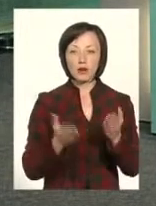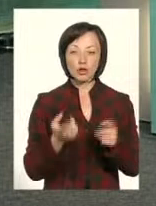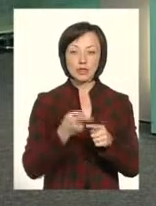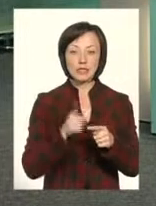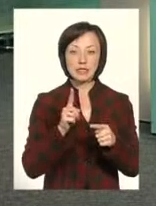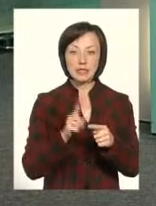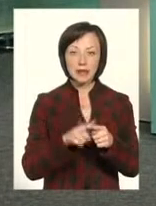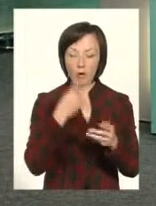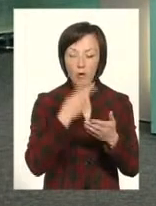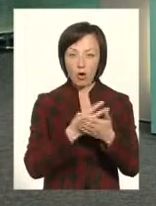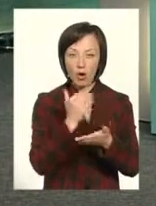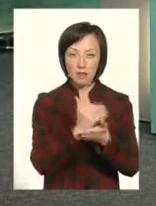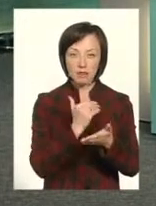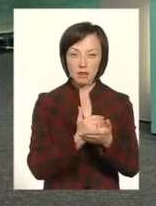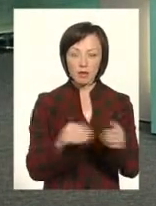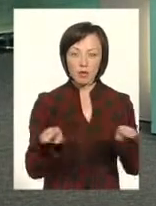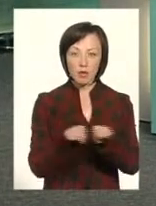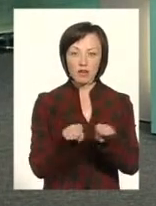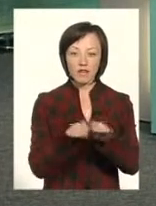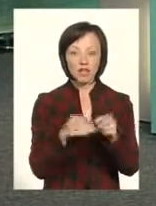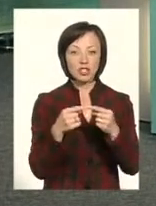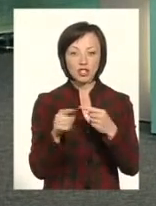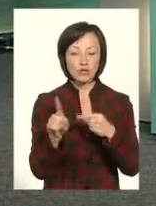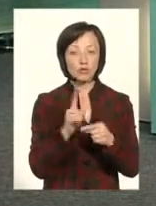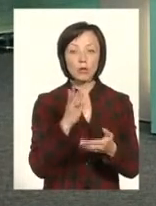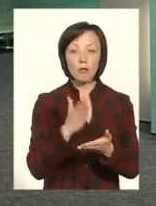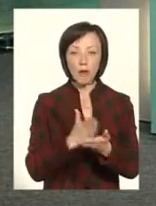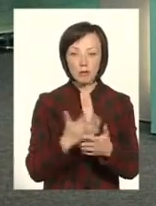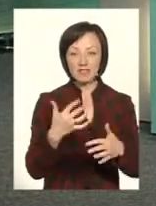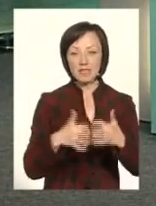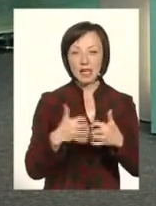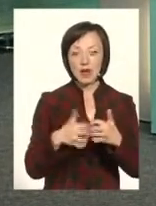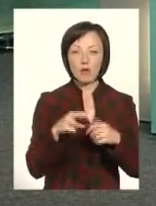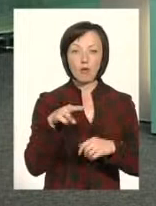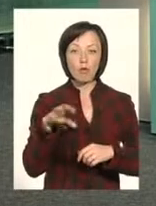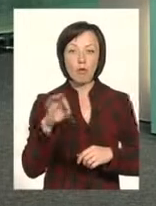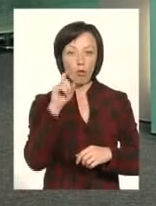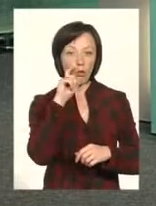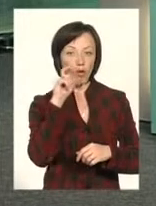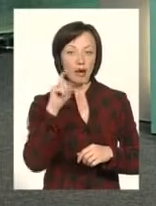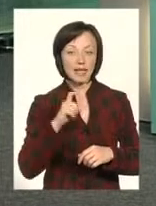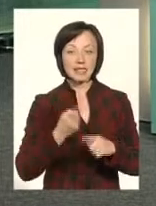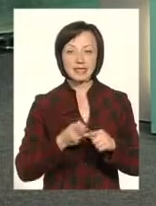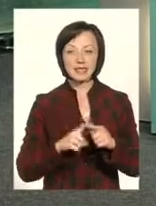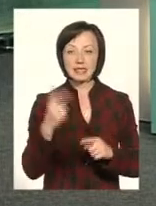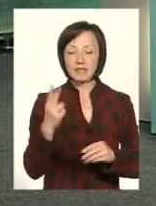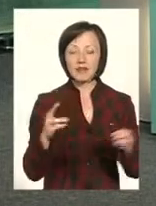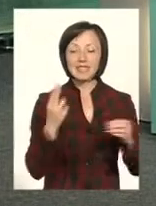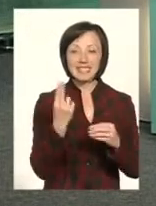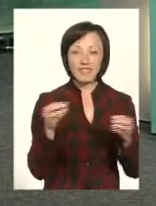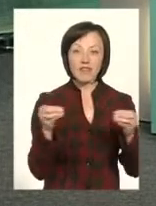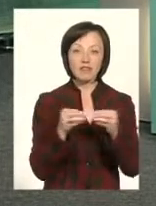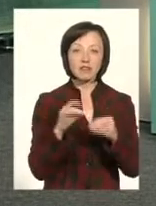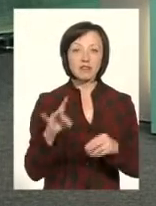показник порівняти з іншими показниками, то що ми маємо? Що у середньому по Україні ця цифра в 10 разів